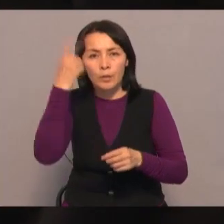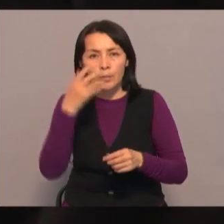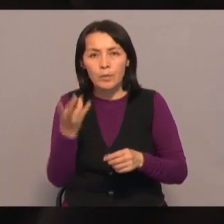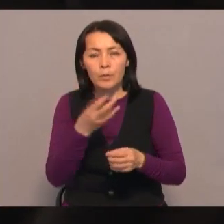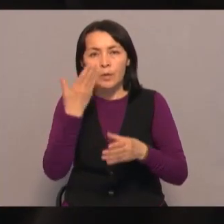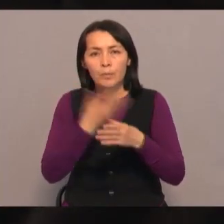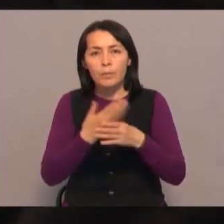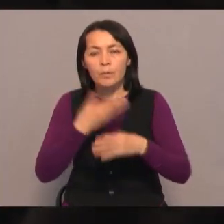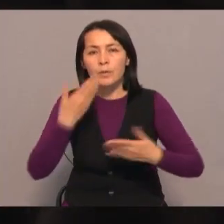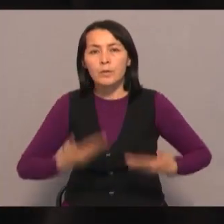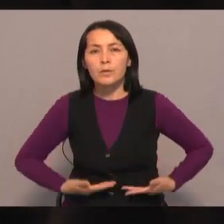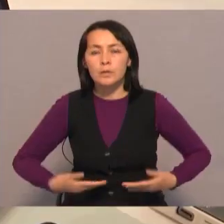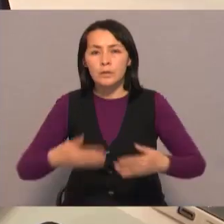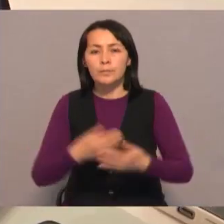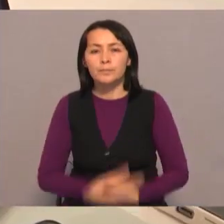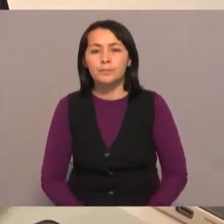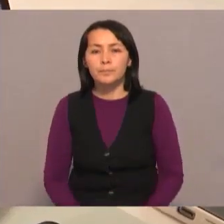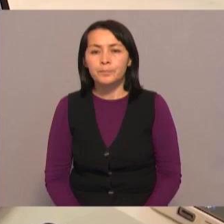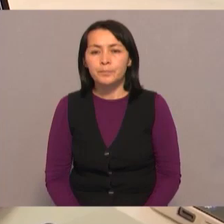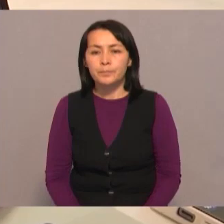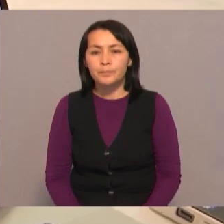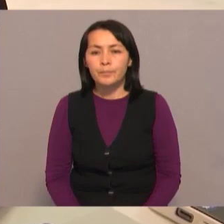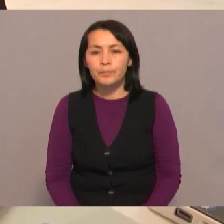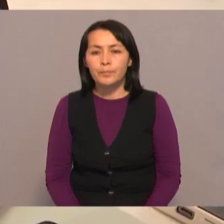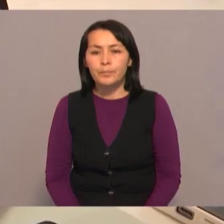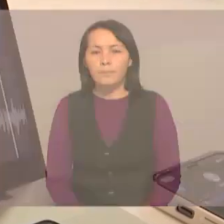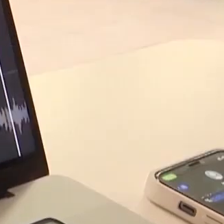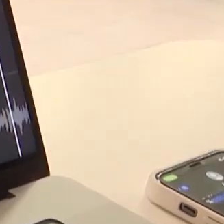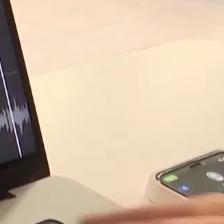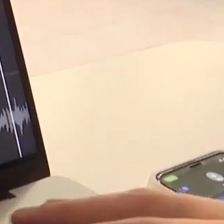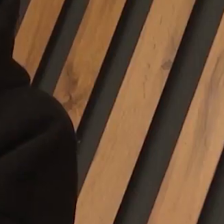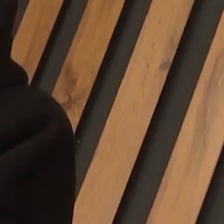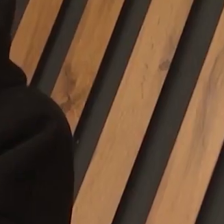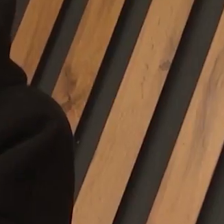которые помогут жить полной жизнью. Аружан Журенбаев, Ирбол Махашев, новости.